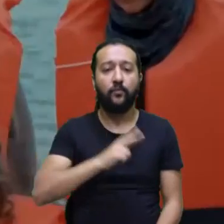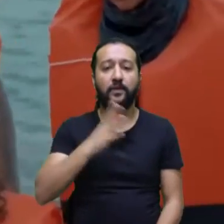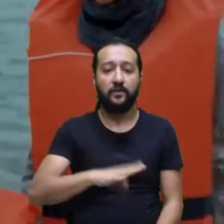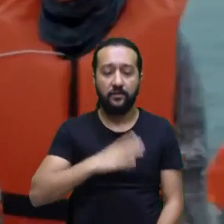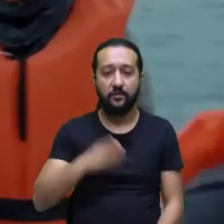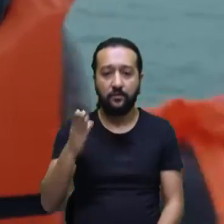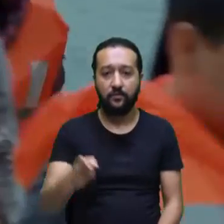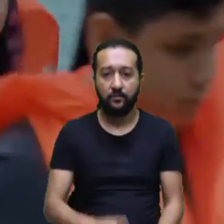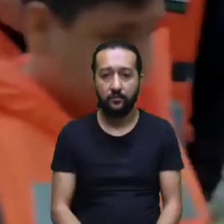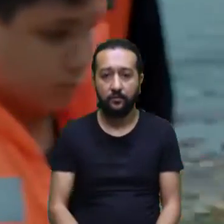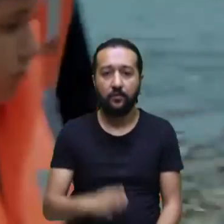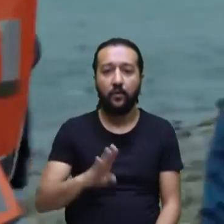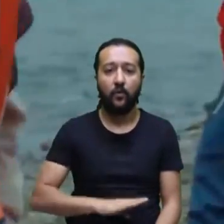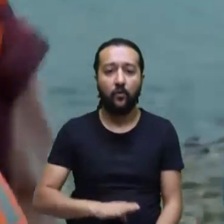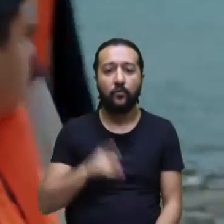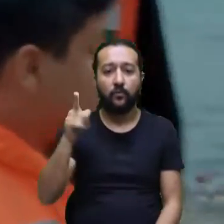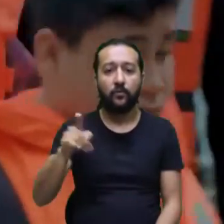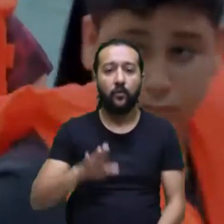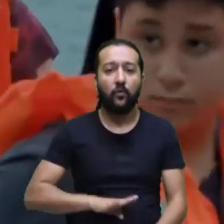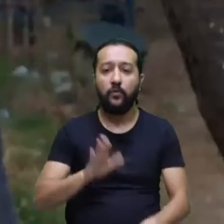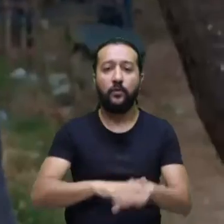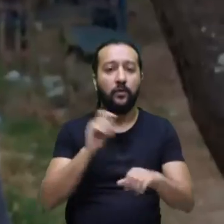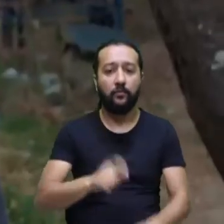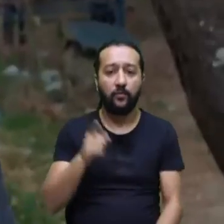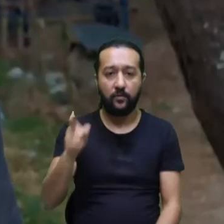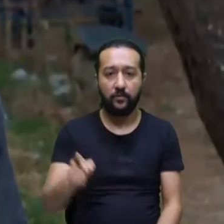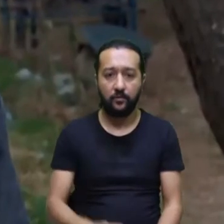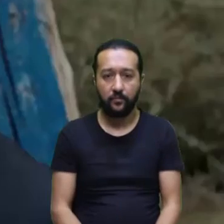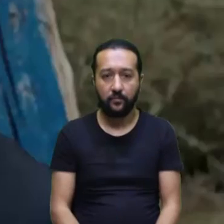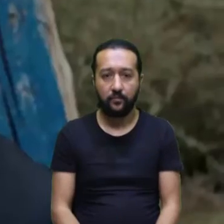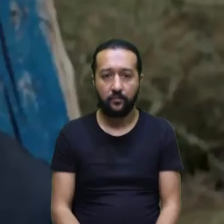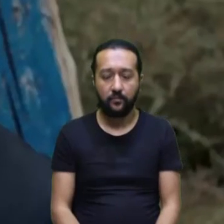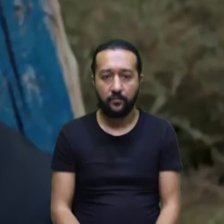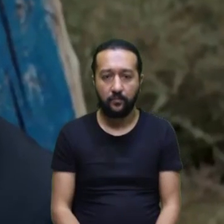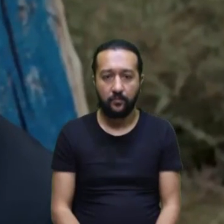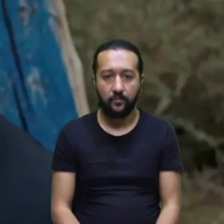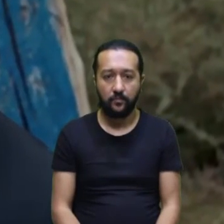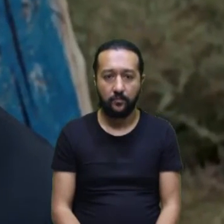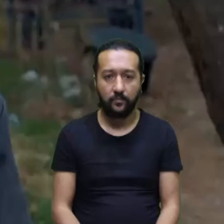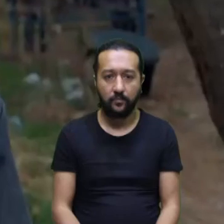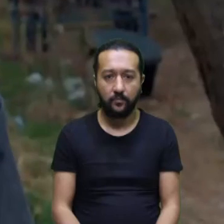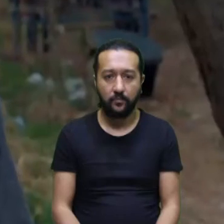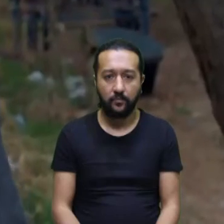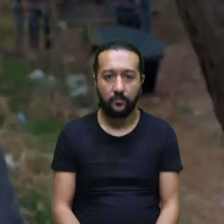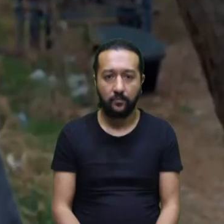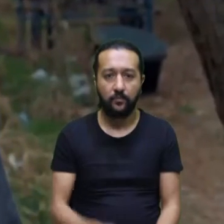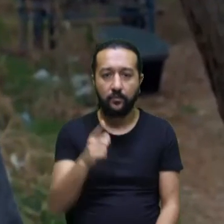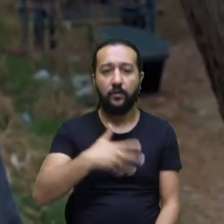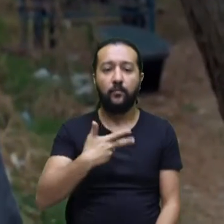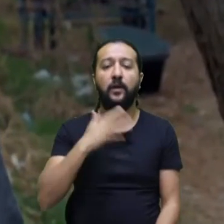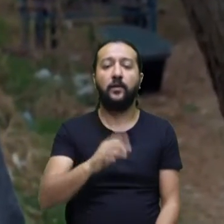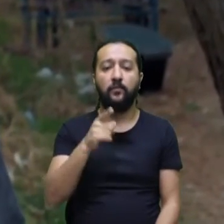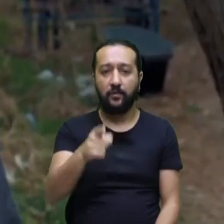istediler. Oğlum, ne yaptılar ona? Kerim minnetle Polat'a döndü. Merak